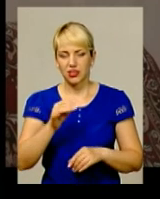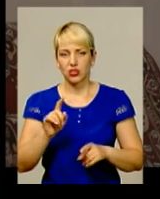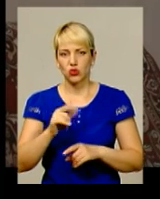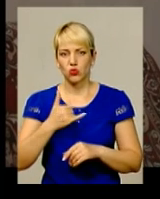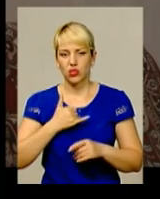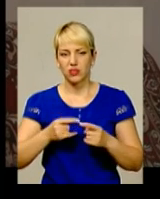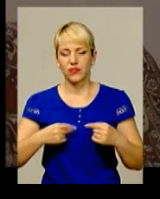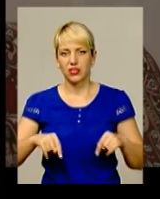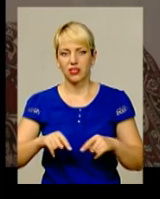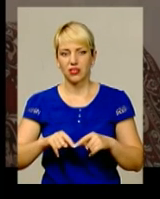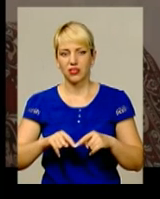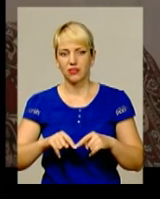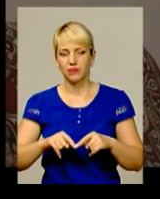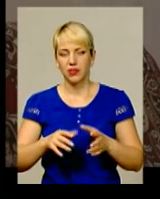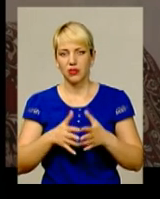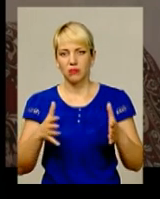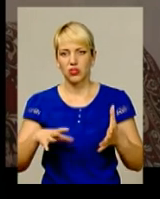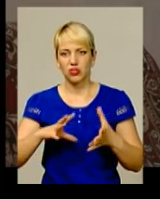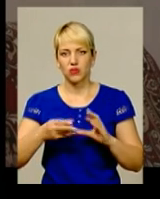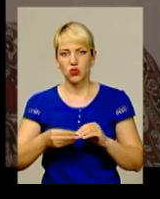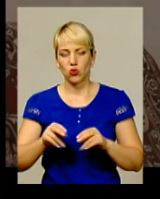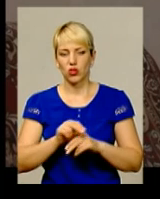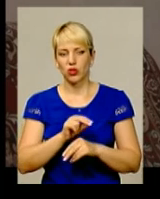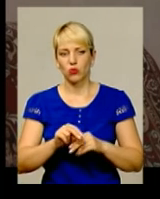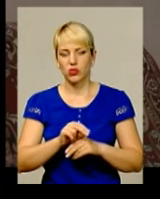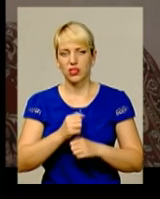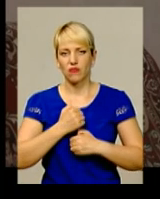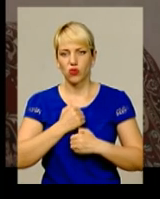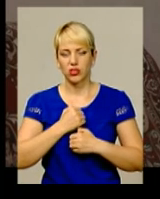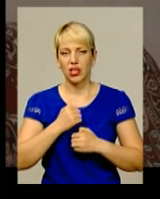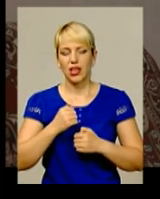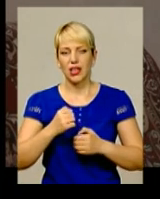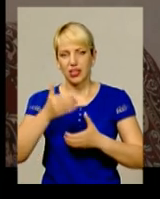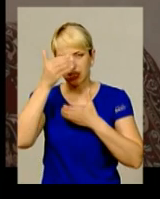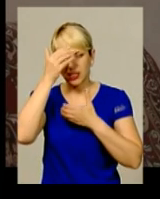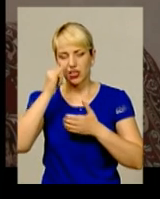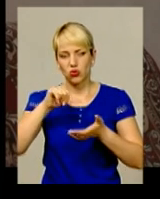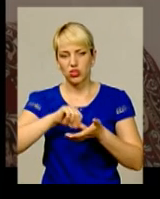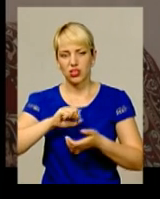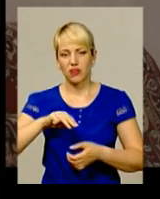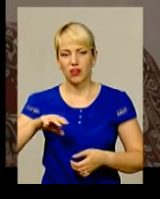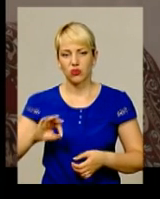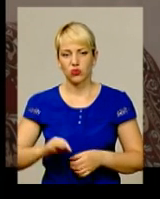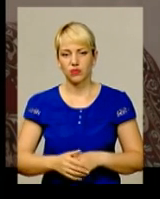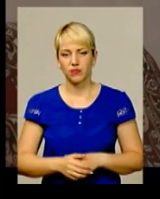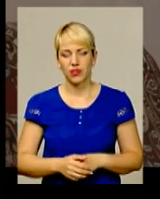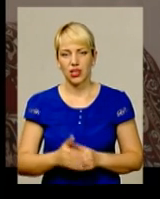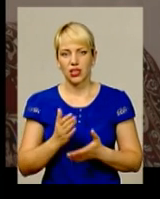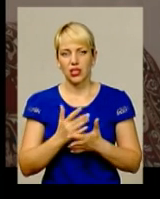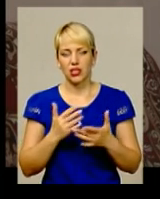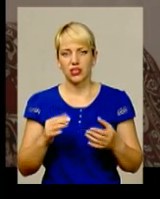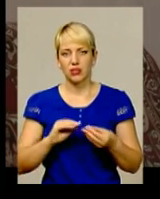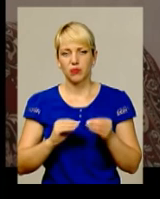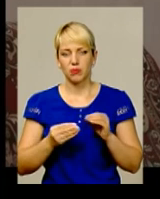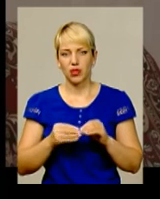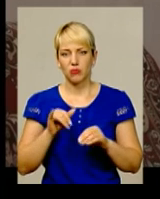відділенні більше всього лікується воїнів-інтернаціоналістів та учасників АТО. Різні є проблеми в